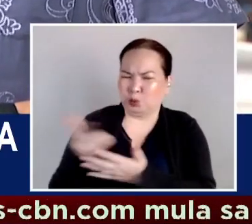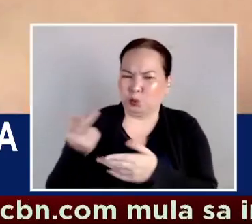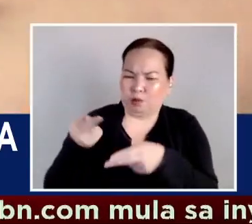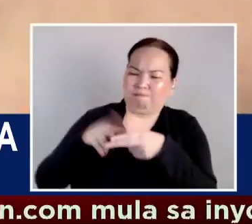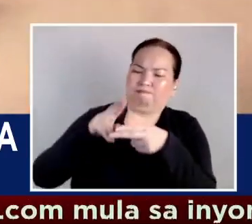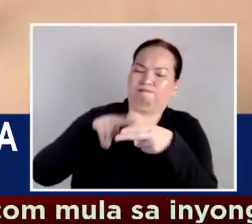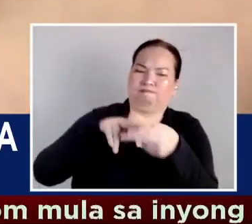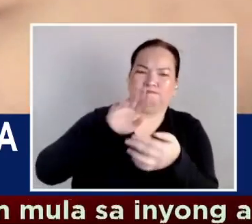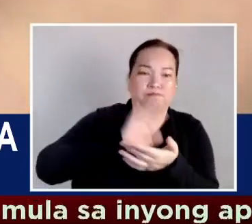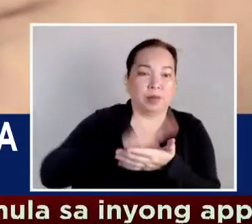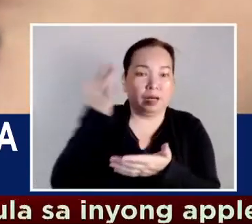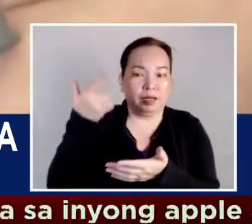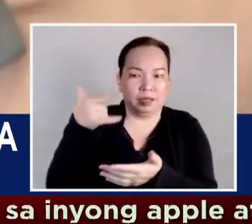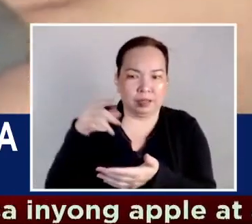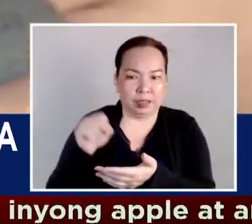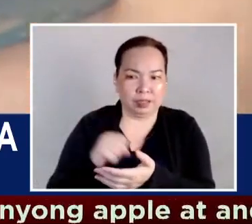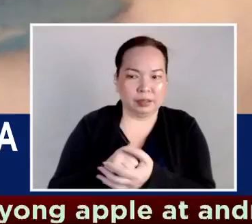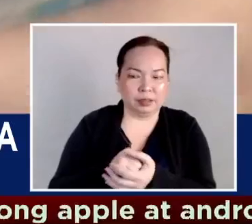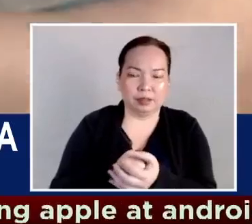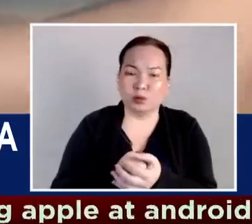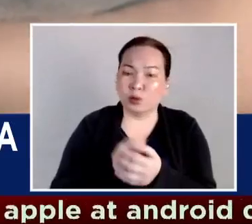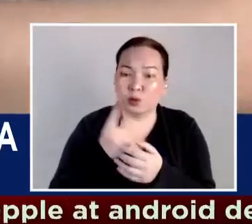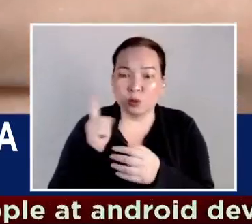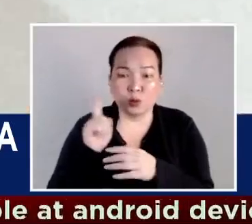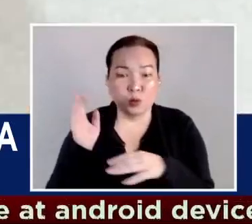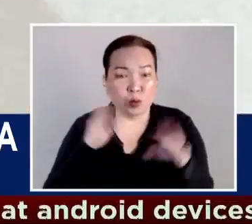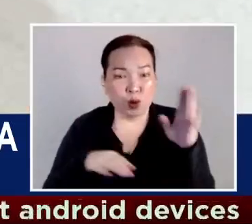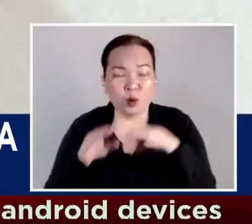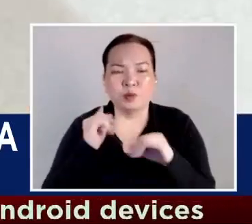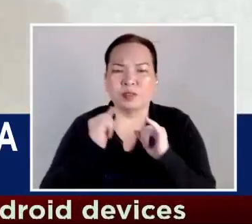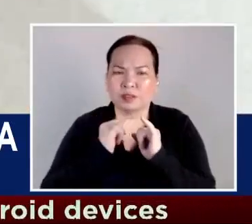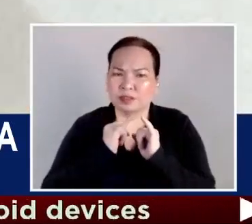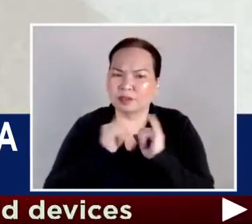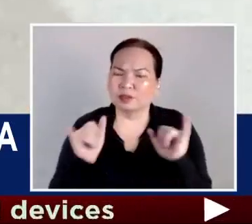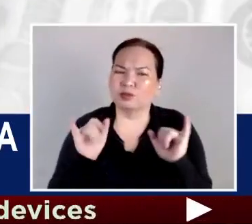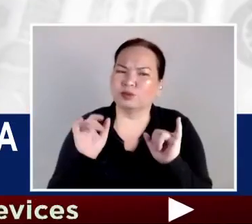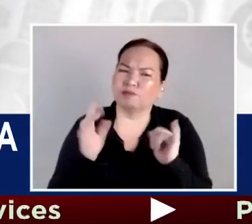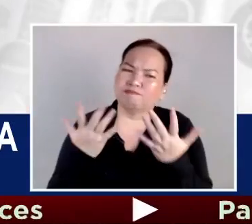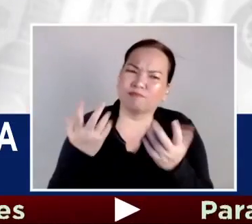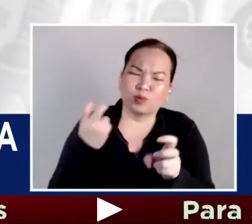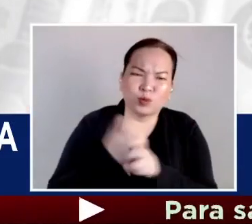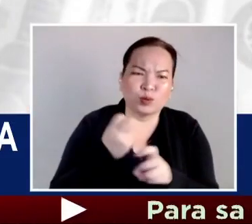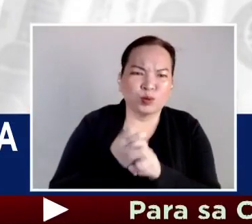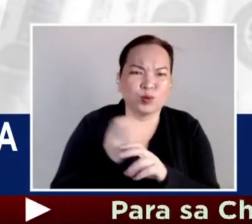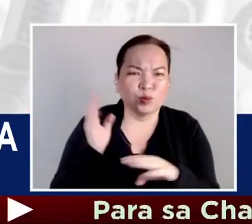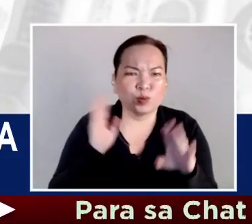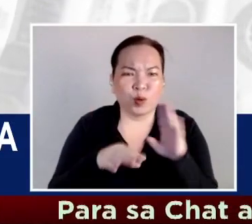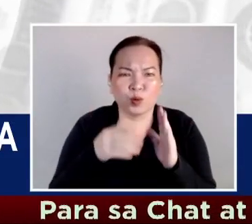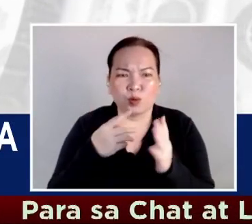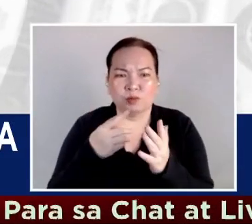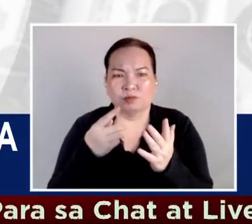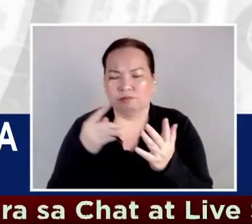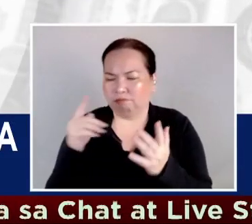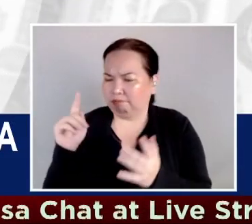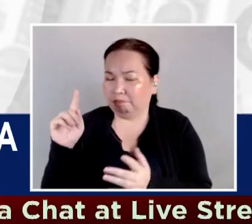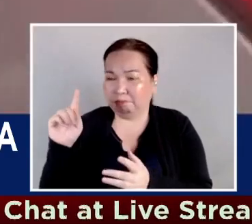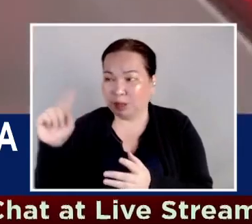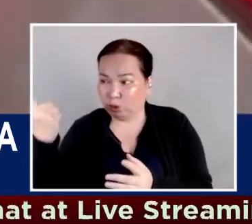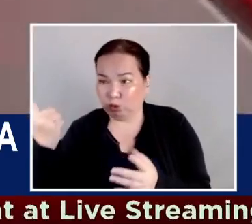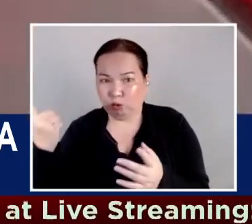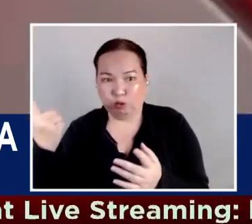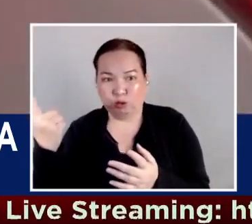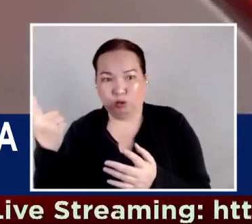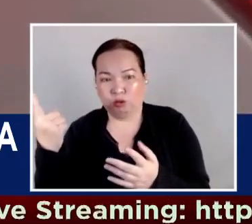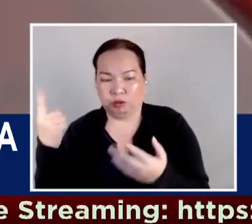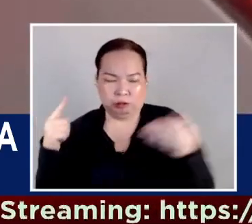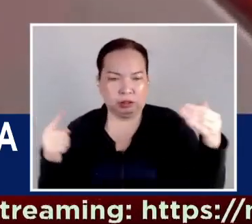hike. Ang problema, patuloy namang humihina ang piso kontra dolyar na ngayon ay sumampa na sa 54 peso level.